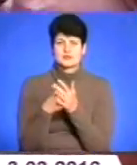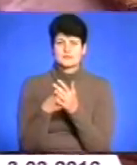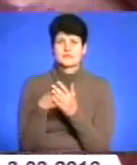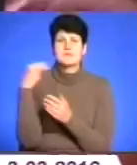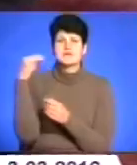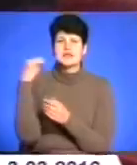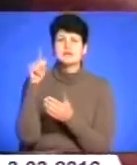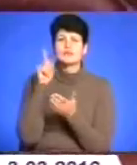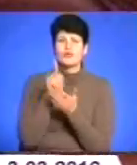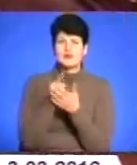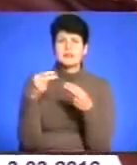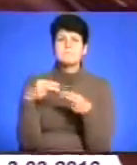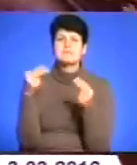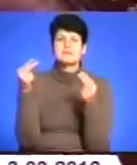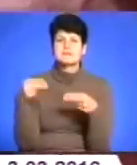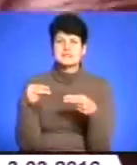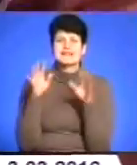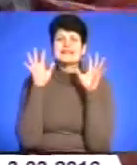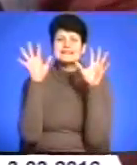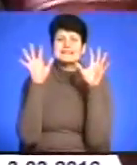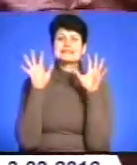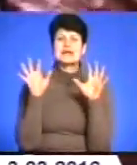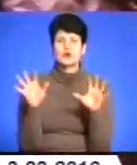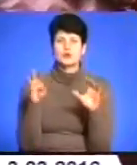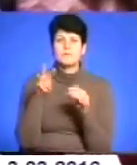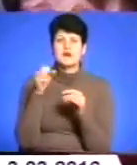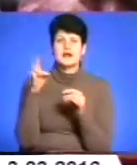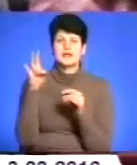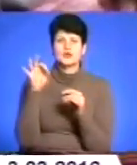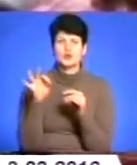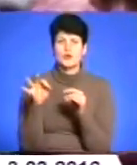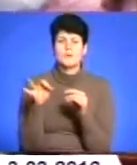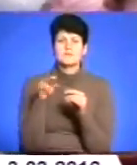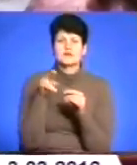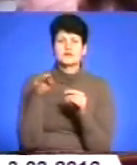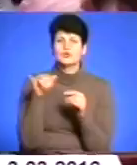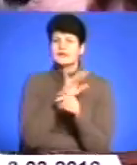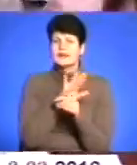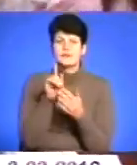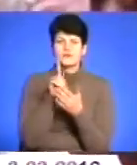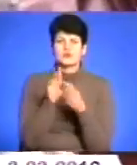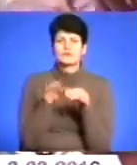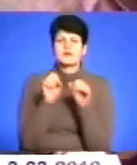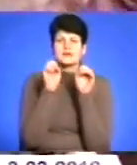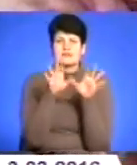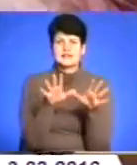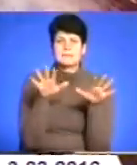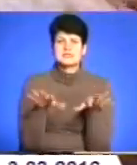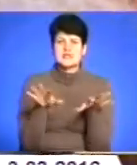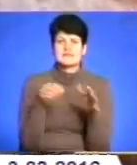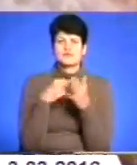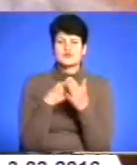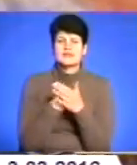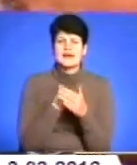Президент повинен підписати закон. Майно профтехучилищ не повинно передаватись на місцеві бюджети. Нас